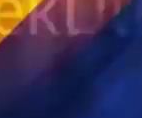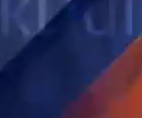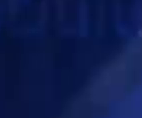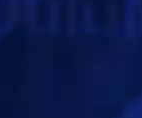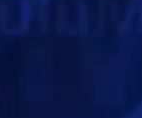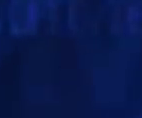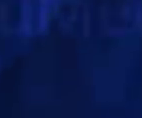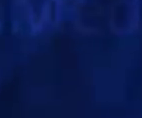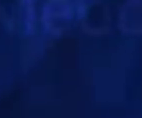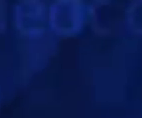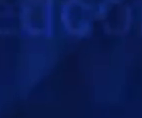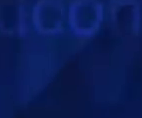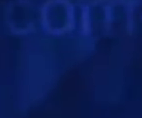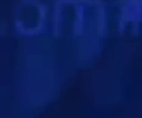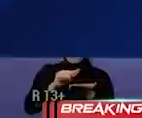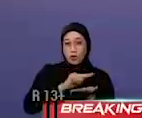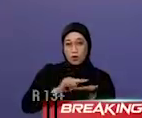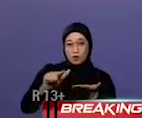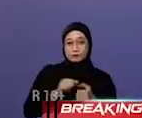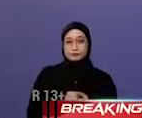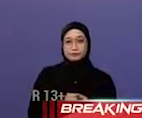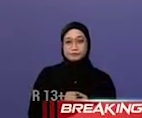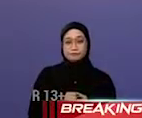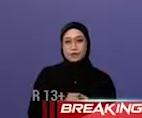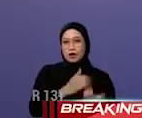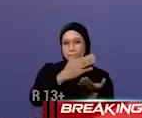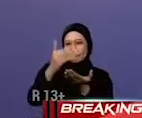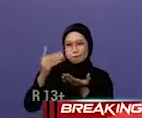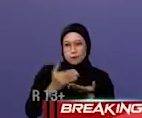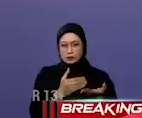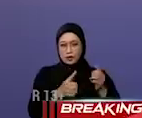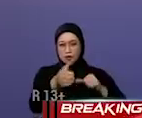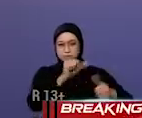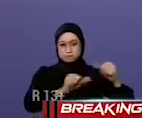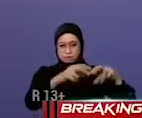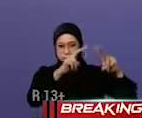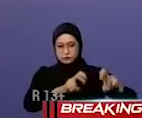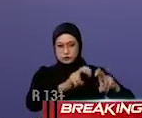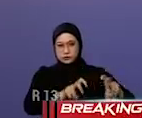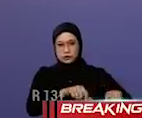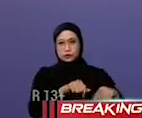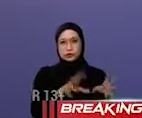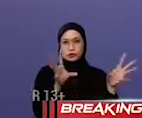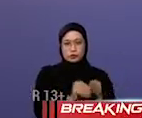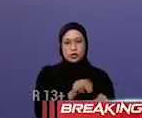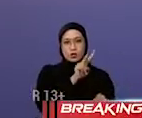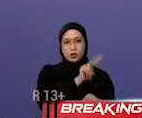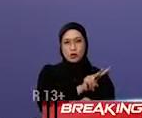Hai jumlah spesimen yang telah kita periksa adalah sebanyak 20